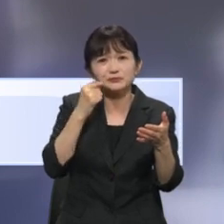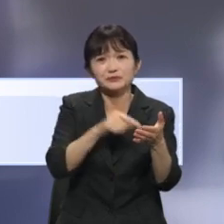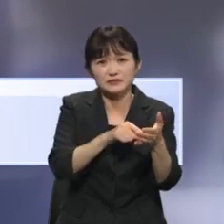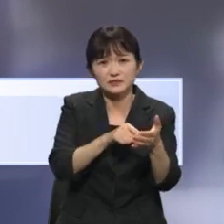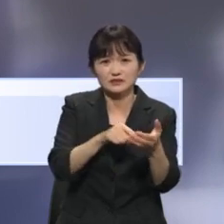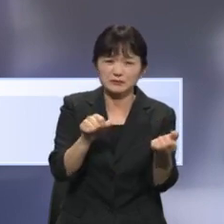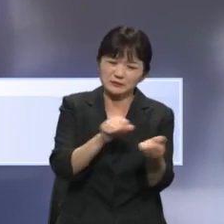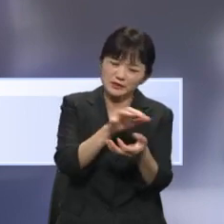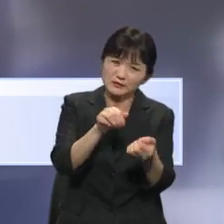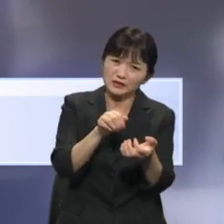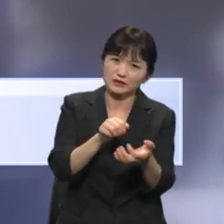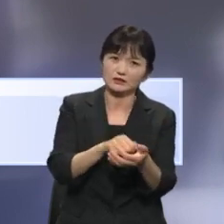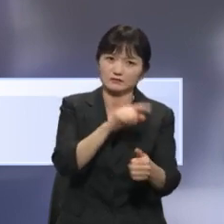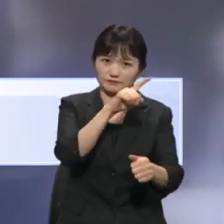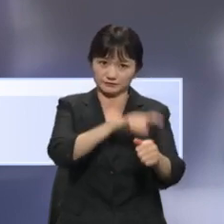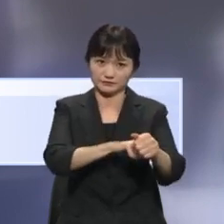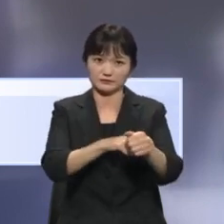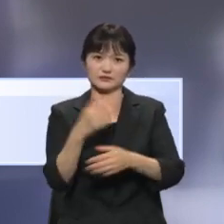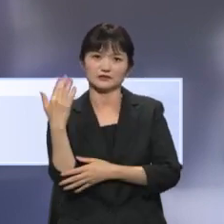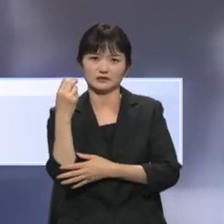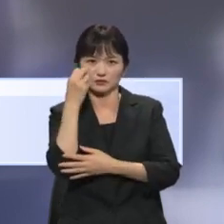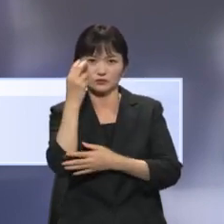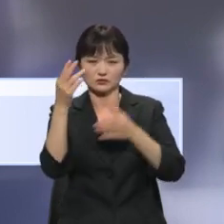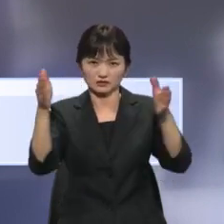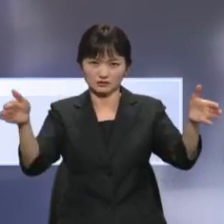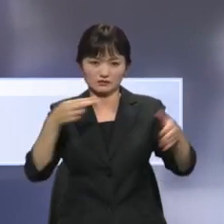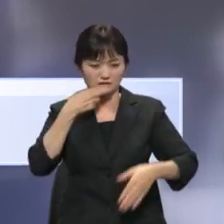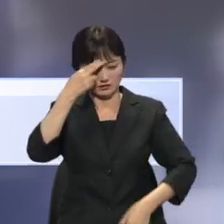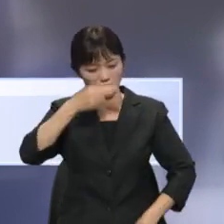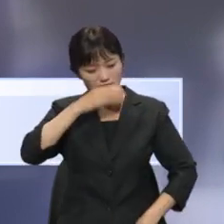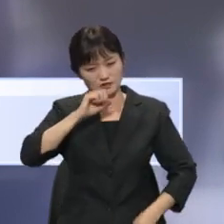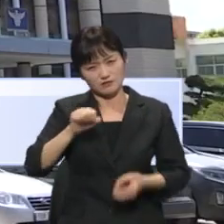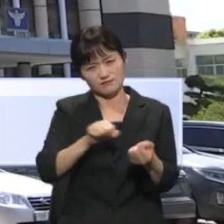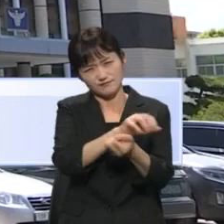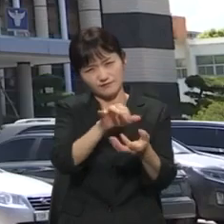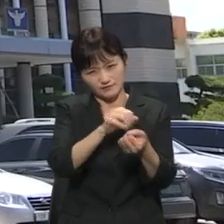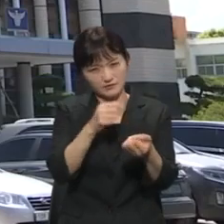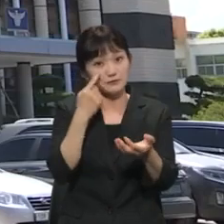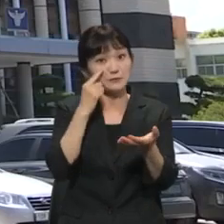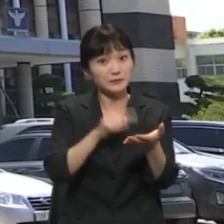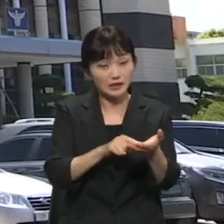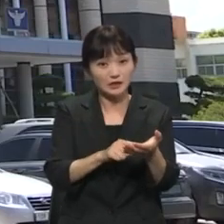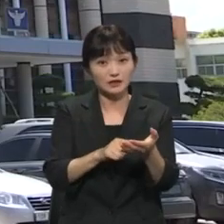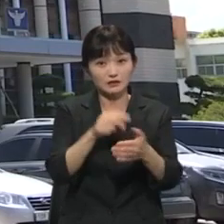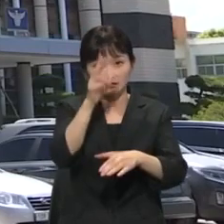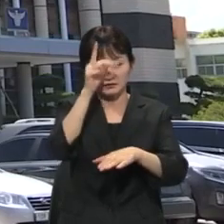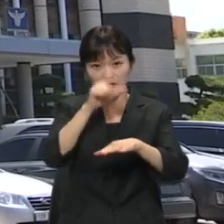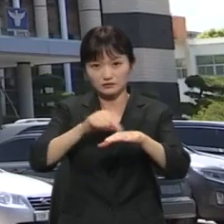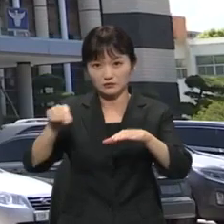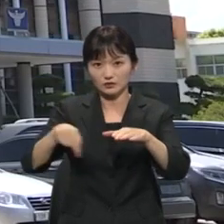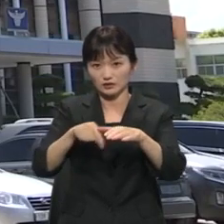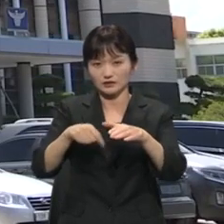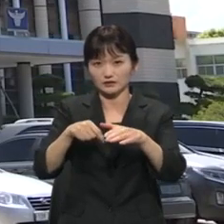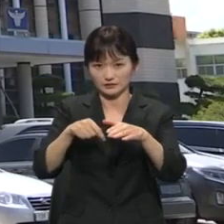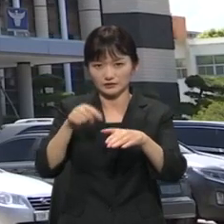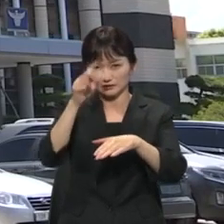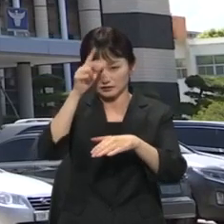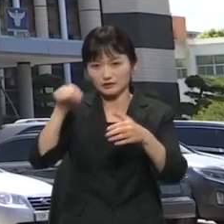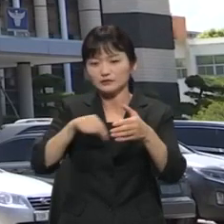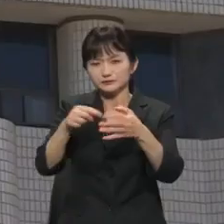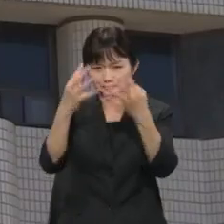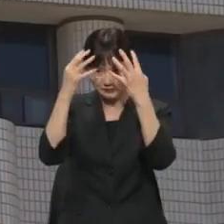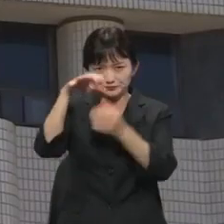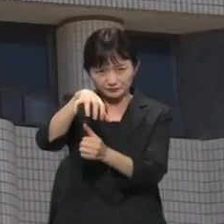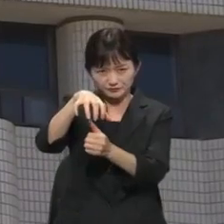무려 8차례에 걸쳐 음주 난동을 피운 것으로 드러났습니다. 유치장에 가서도 기물을 훼손하고 모든 진술을